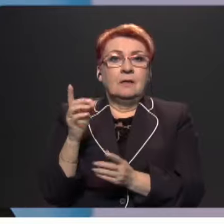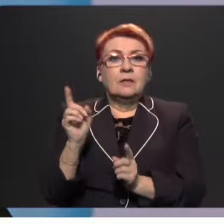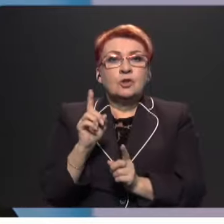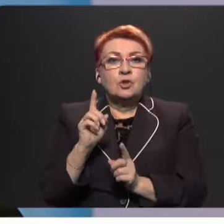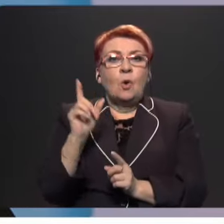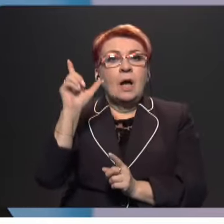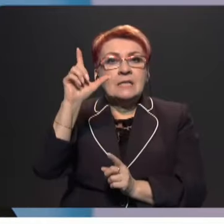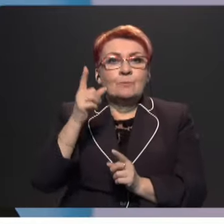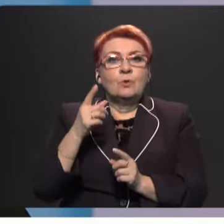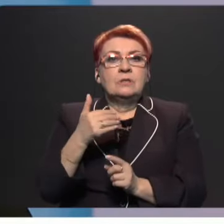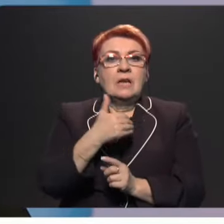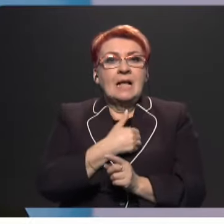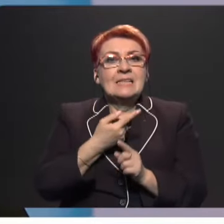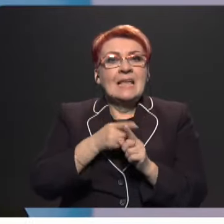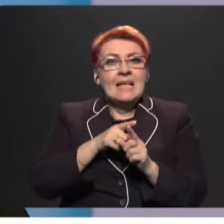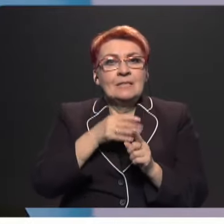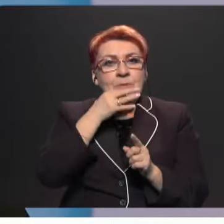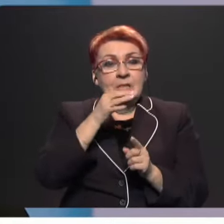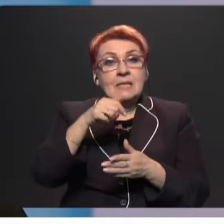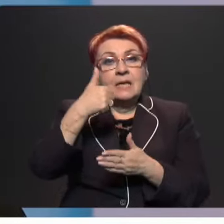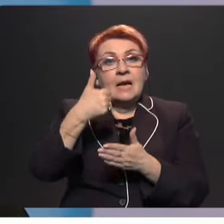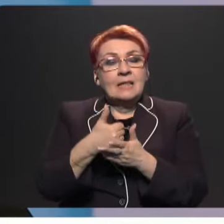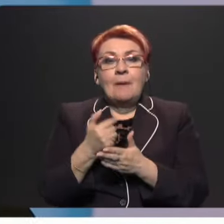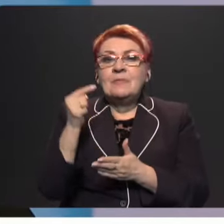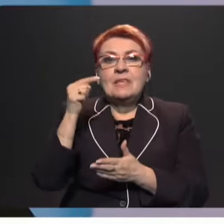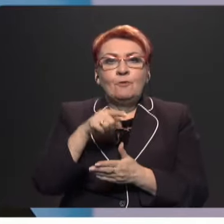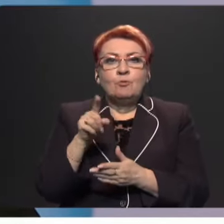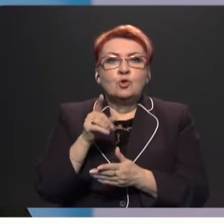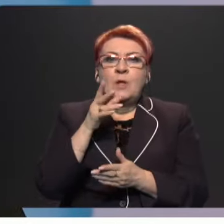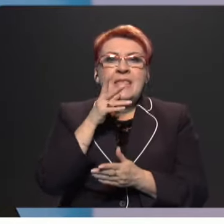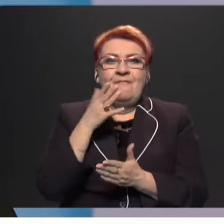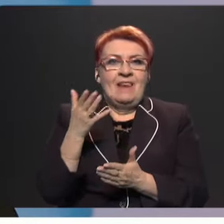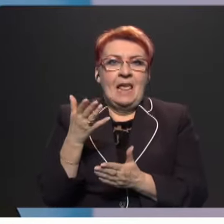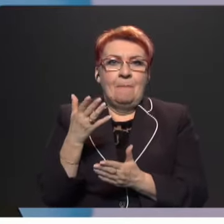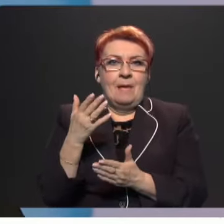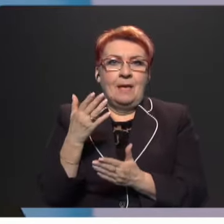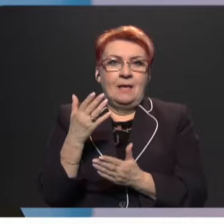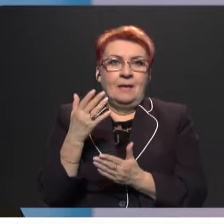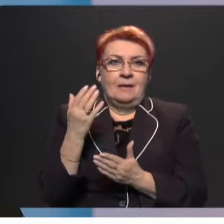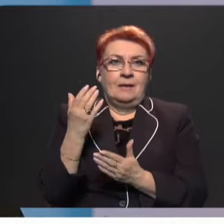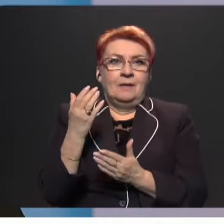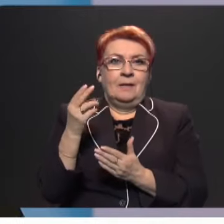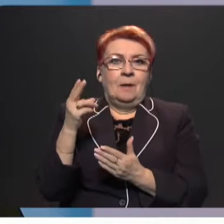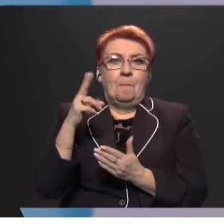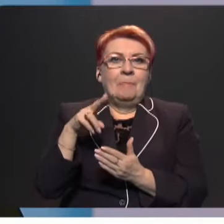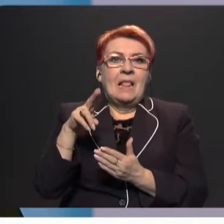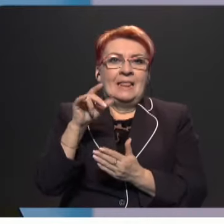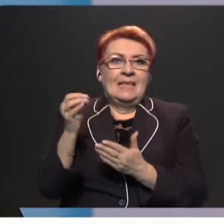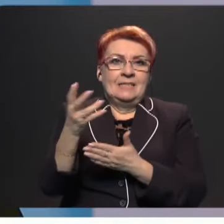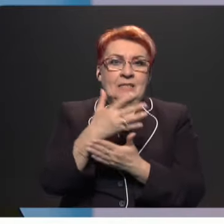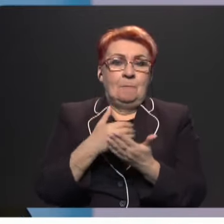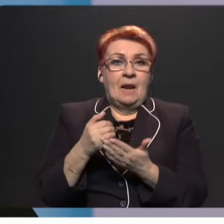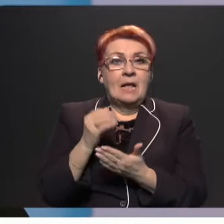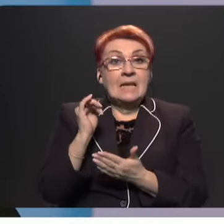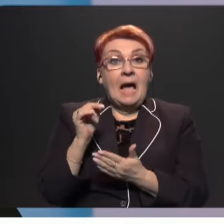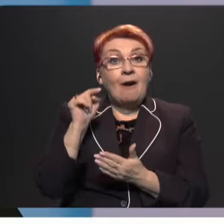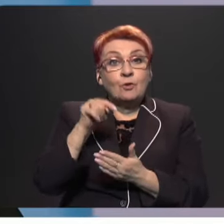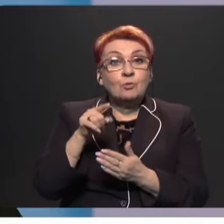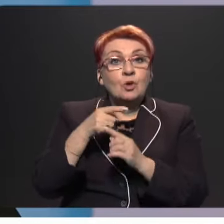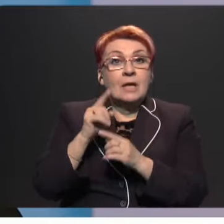Господь хотел этим сказать. Вот, главное не в том, что не время было собирать эти плоды, а в том, что